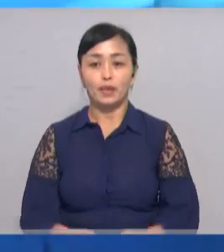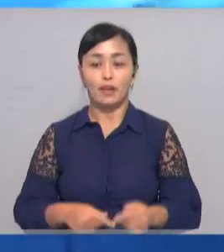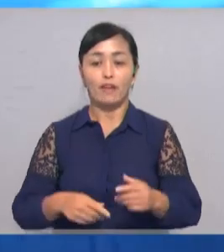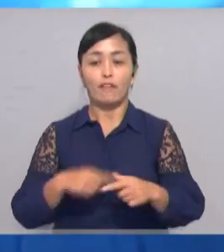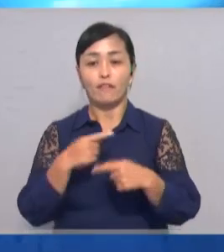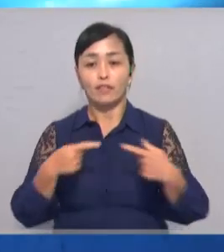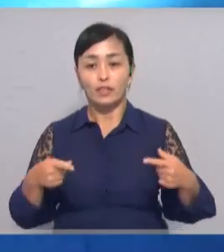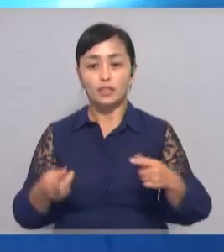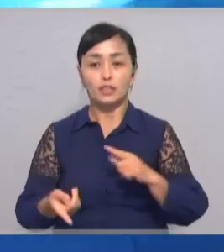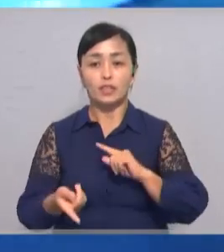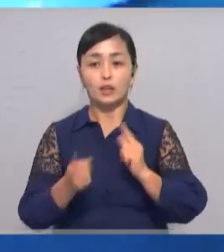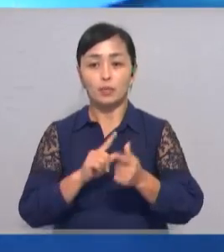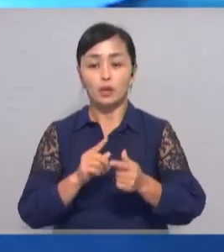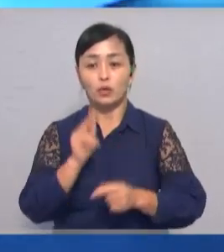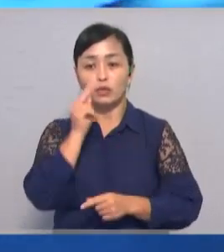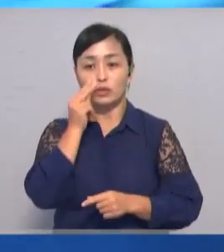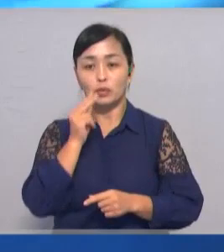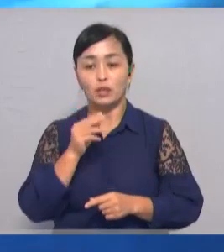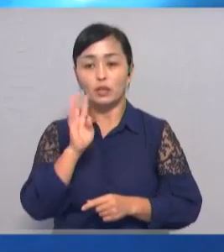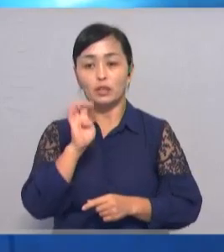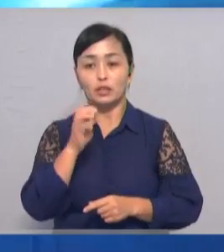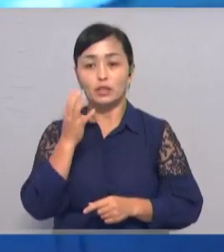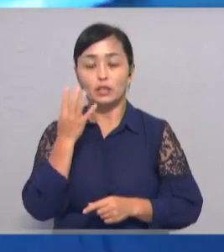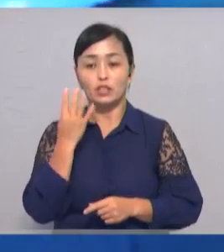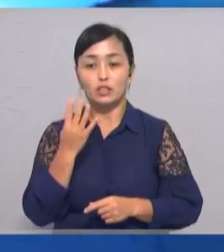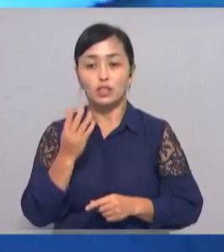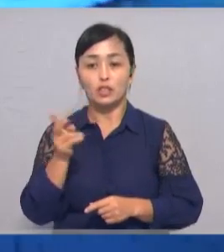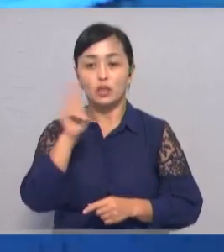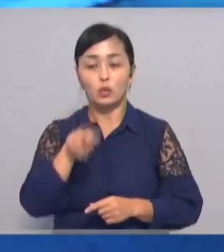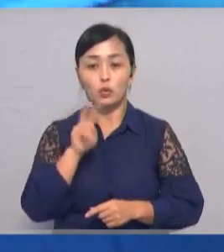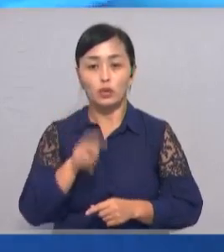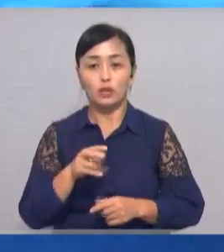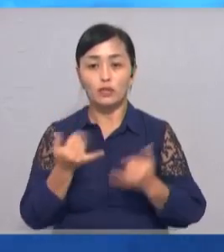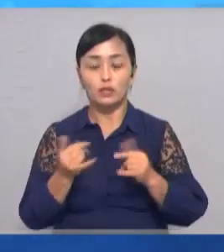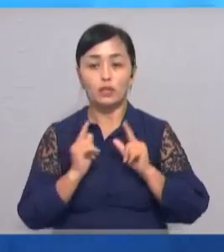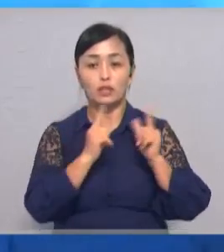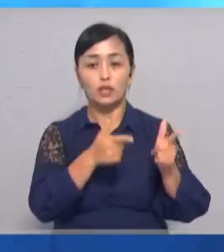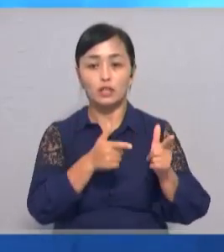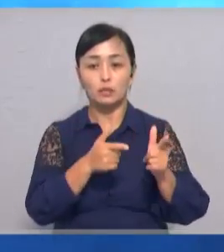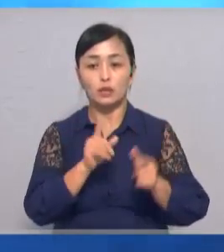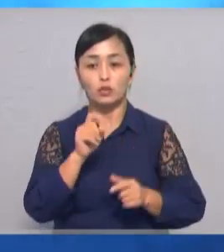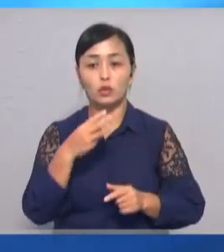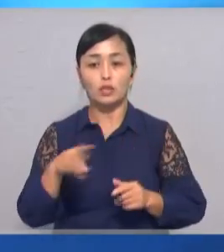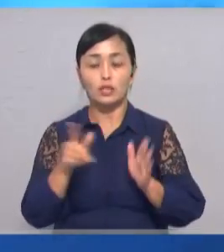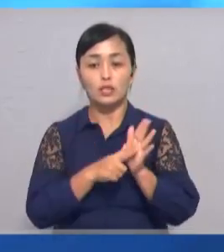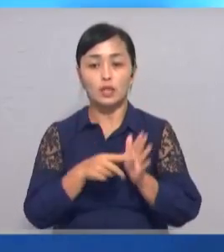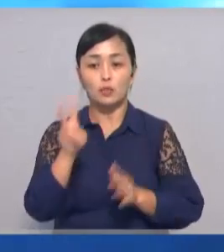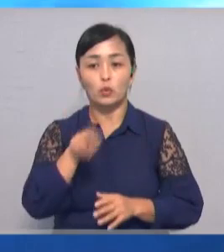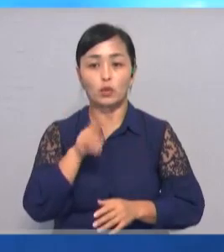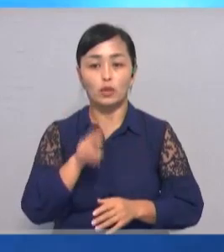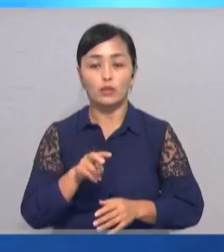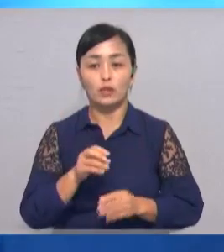Внешнеторговый оборот Шымкента составил 404 миллионов долларов США. Из них экспорт составил 137 миллионов долларов, что